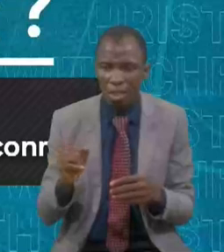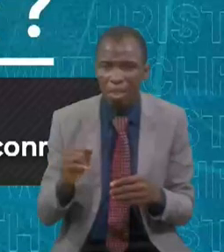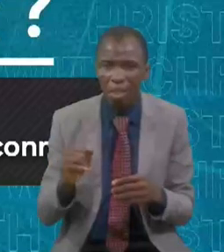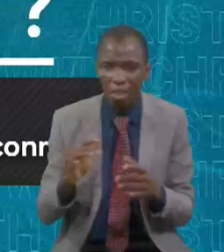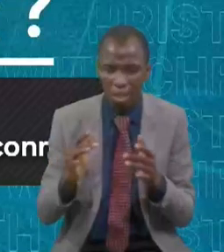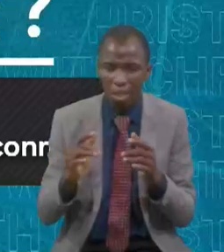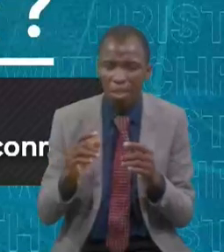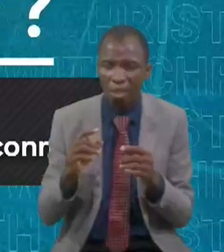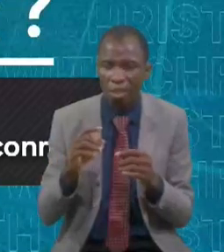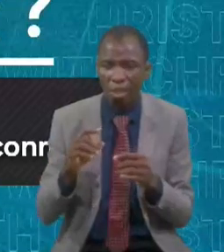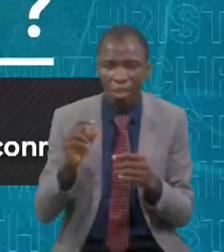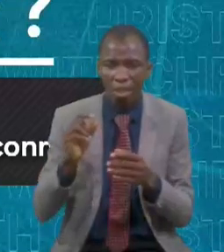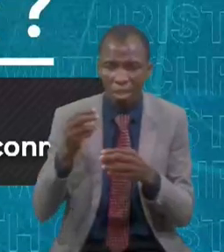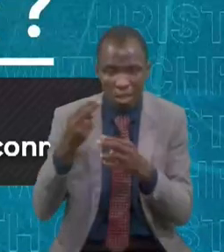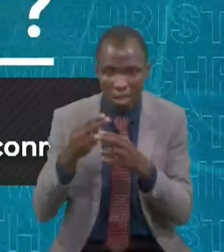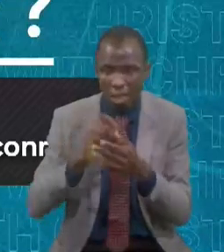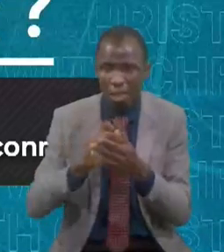est dis